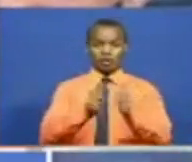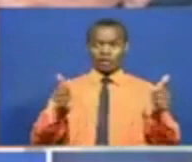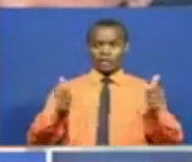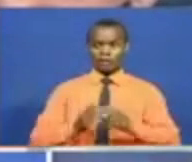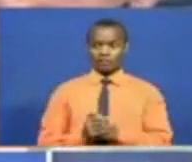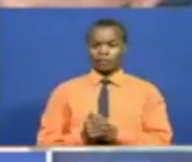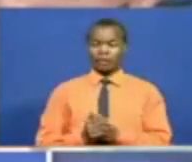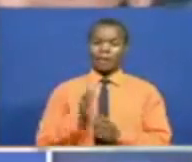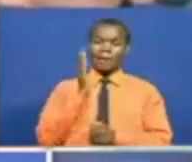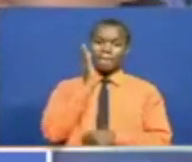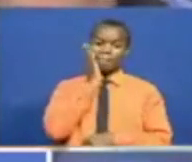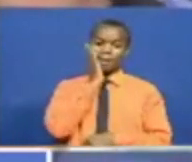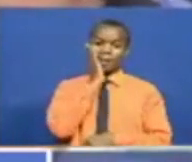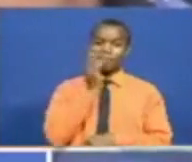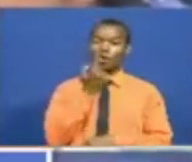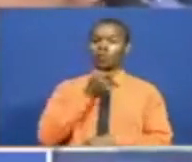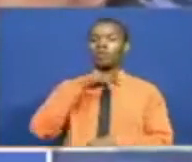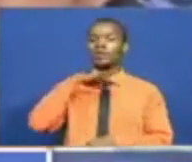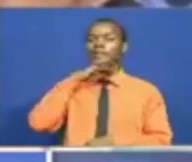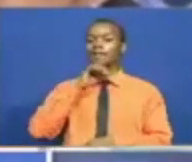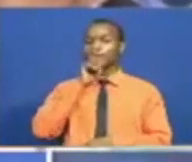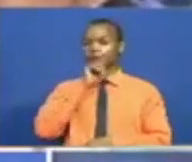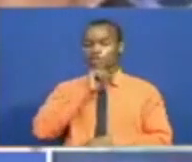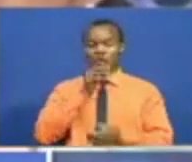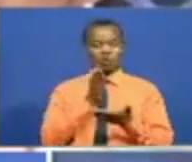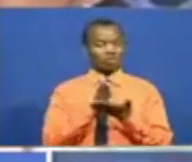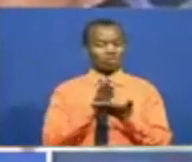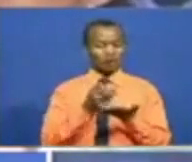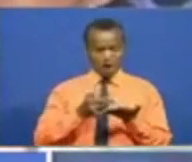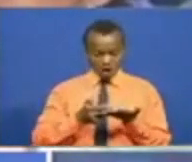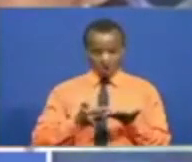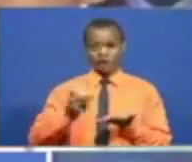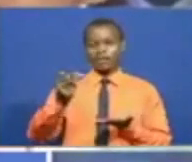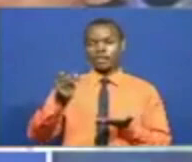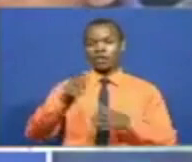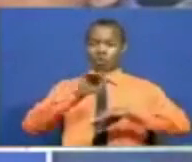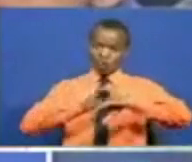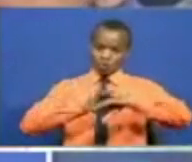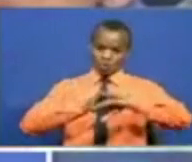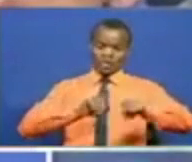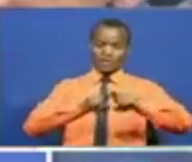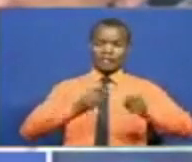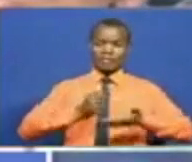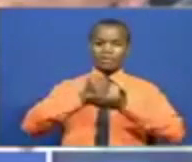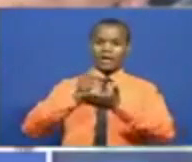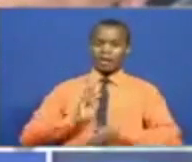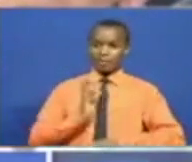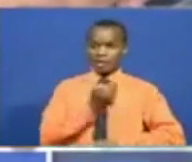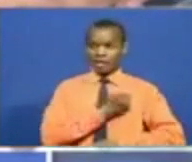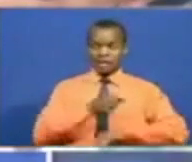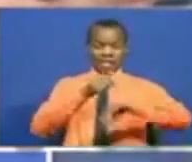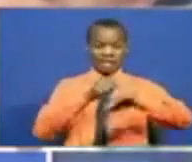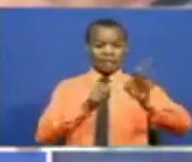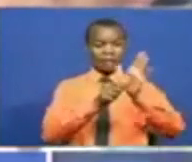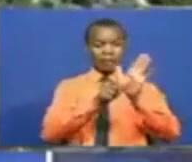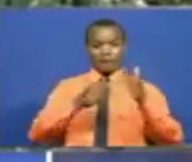huyu amekufa hapa. Alikuwa mama mkarimu sana. Alikuwa anatusaidia kiwa na shida, anatusaidia